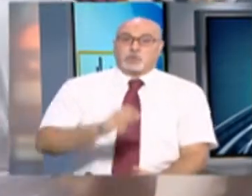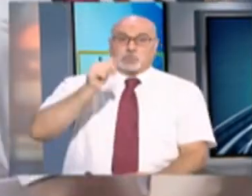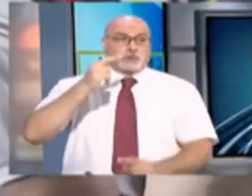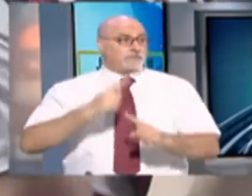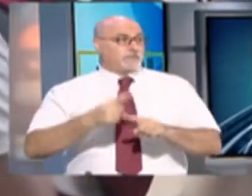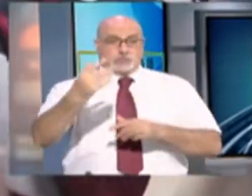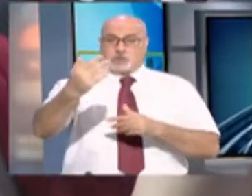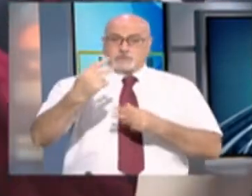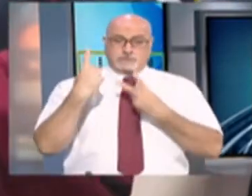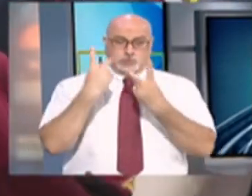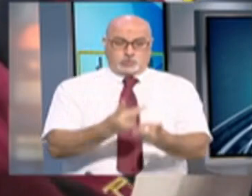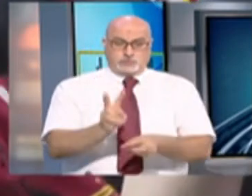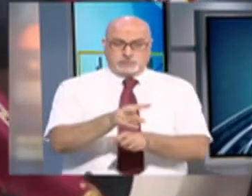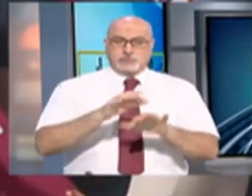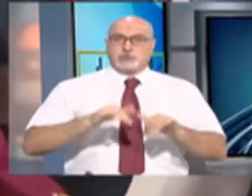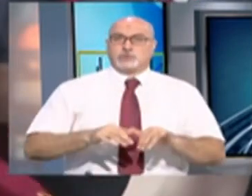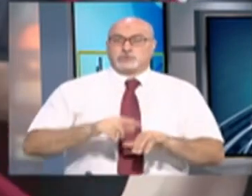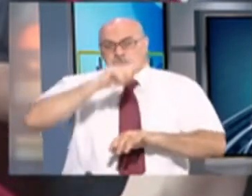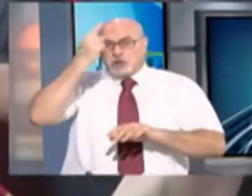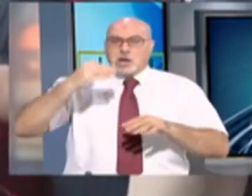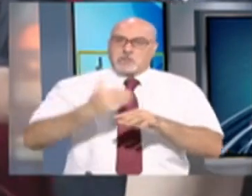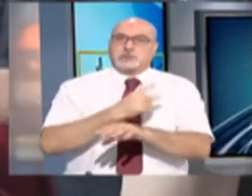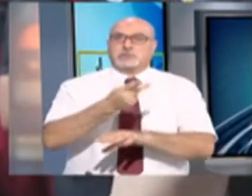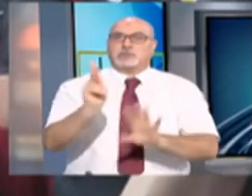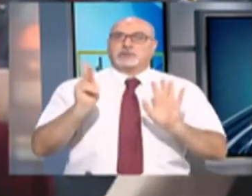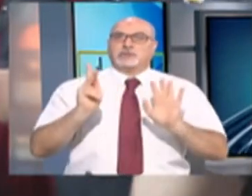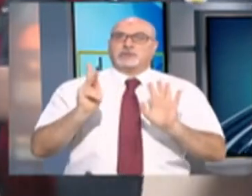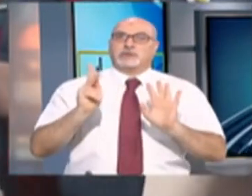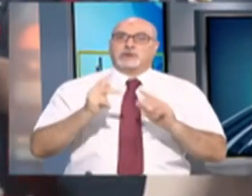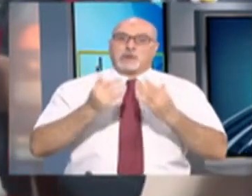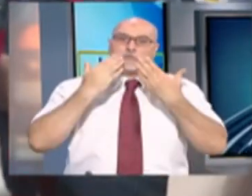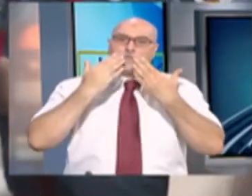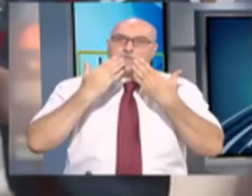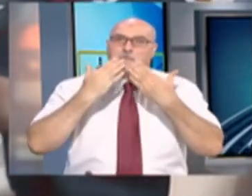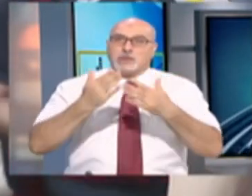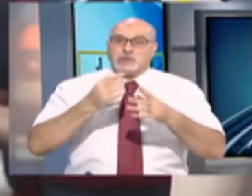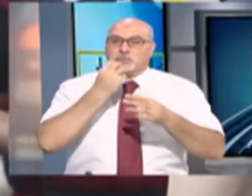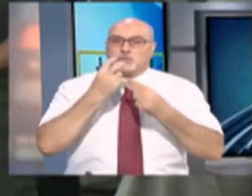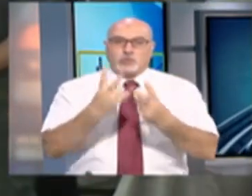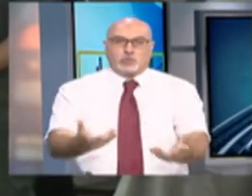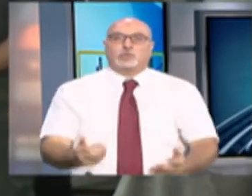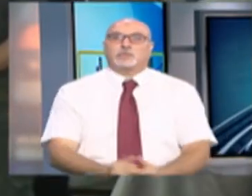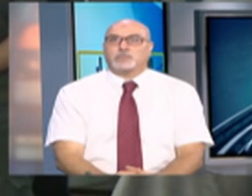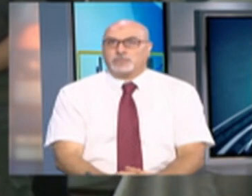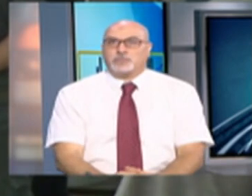أزور الجزائر، وأتمنى أن نقضي أوقات ممتعة، وأشكركم على حفاوة الاستقبال.